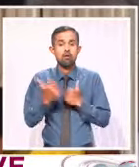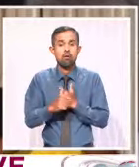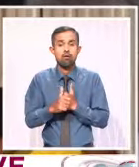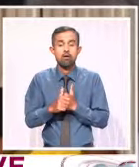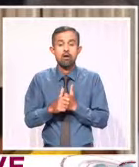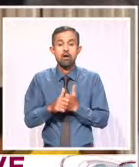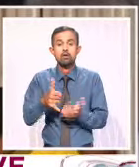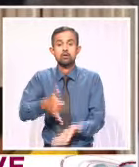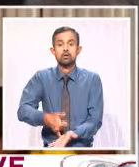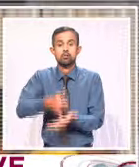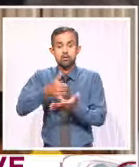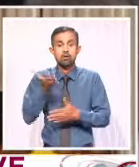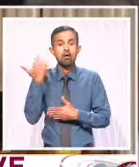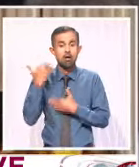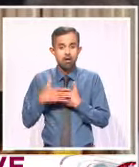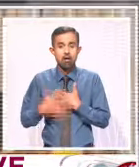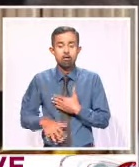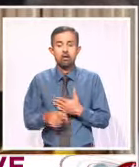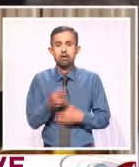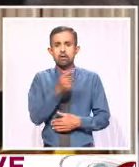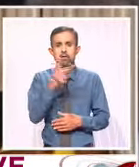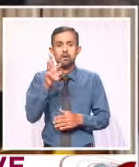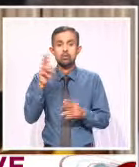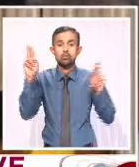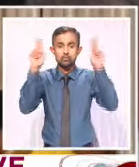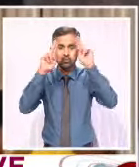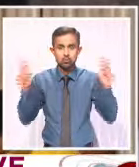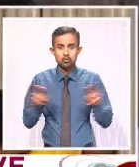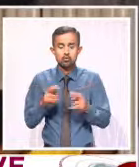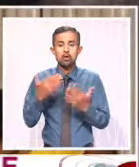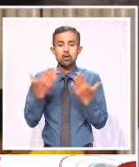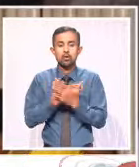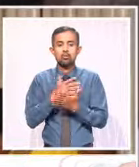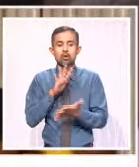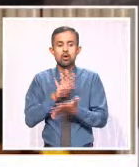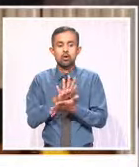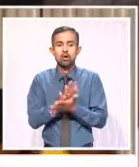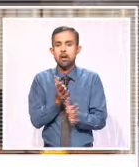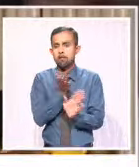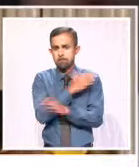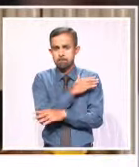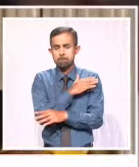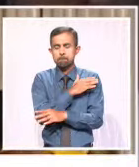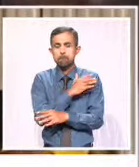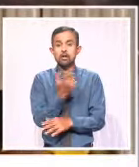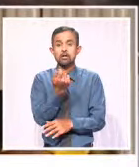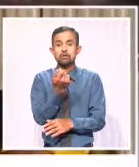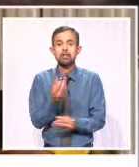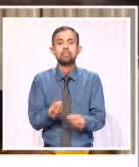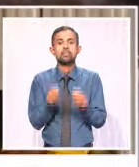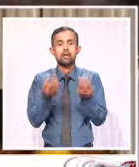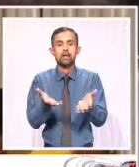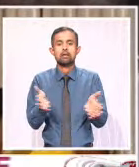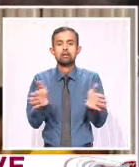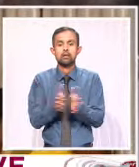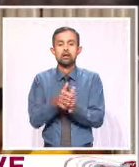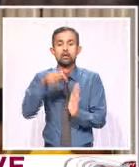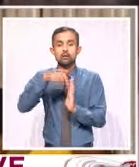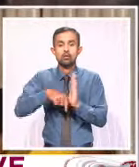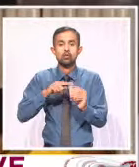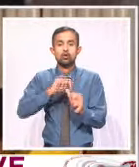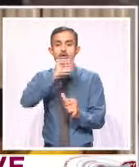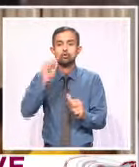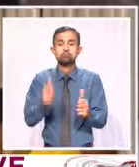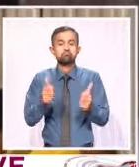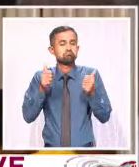හිමි සරසවි සම්මානය දිනලා තියෙනවා. 13 වෙනි අන්තර්ජාතික සිනමා උළෙලෙදී පසුගිය දවසේ මුදල් ත්‍යාගියෙකුත් එක්ක දකුණු